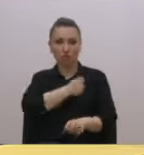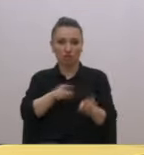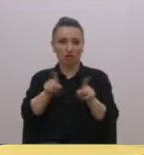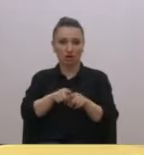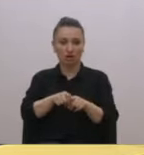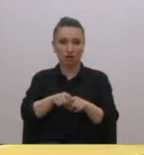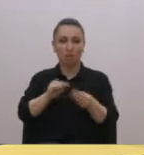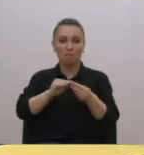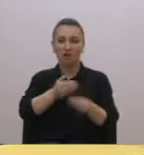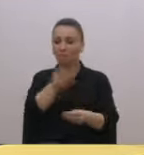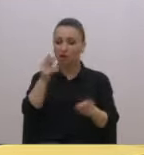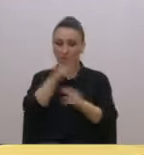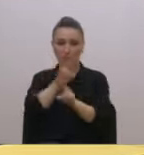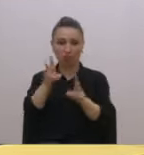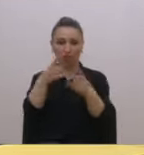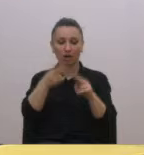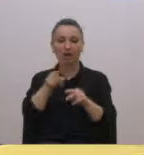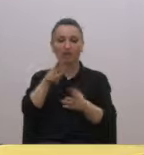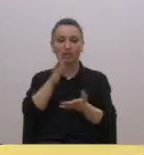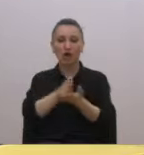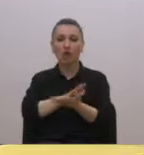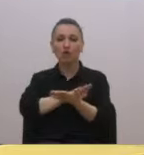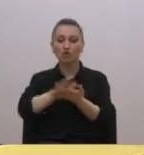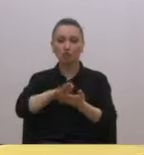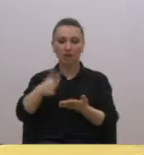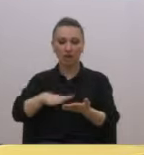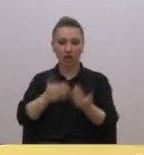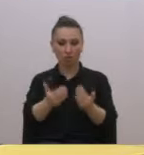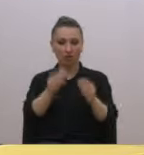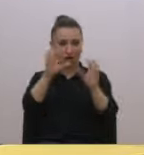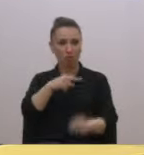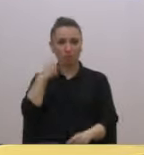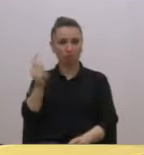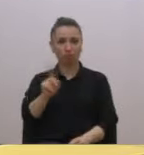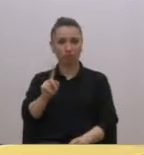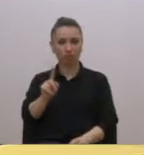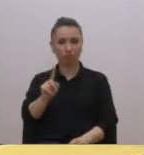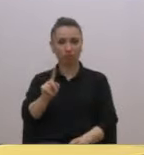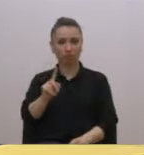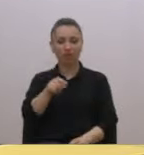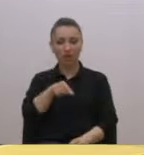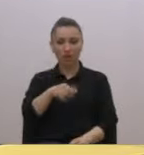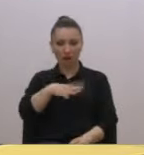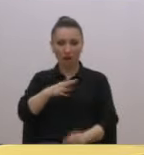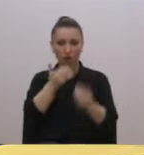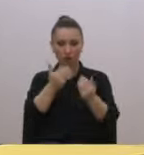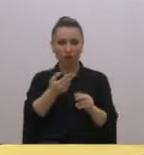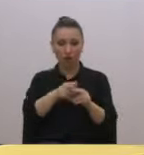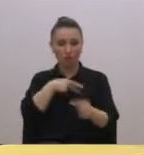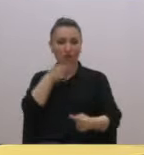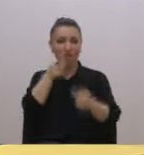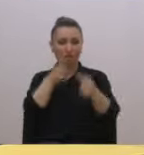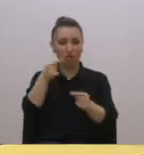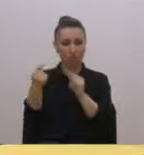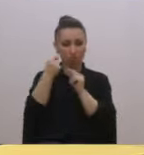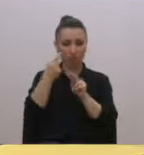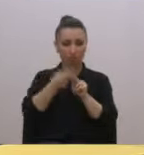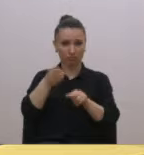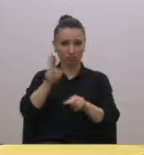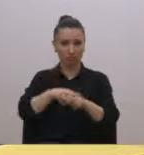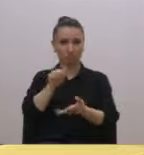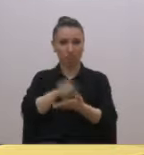არ შეგვიდეთ შეცდომაში, ეს არის სუფთა ქართული კანონი და ამიტომ ერთია, რომ ის არის ქართული. ისინი